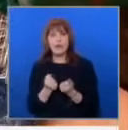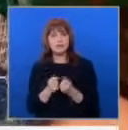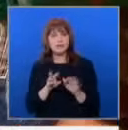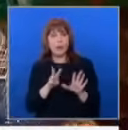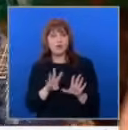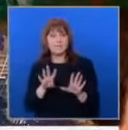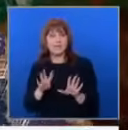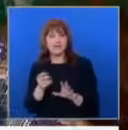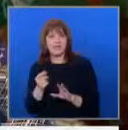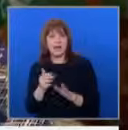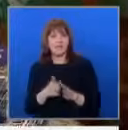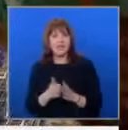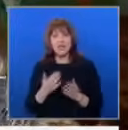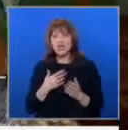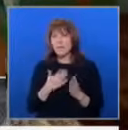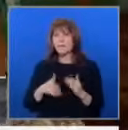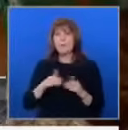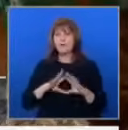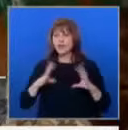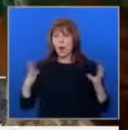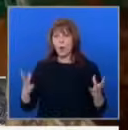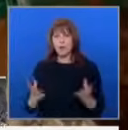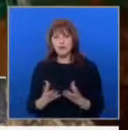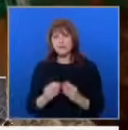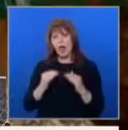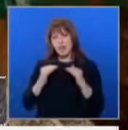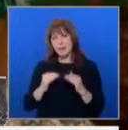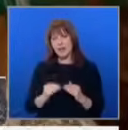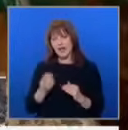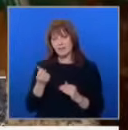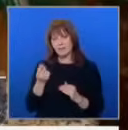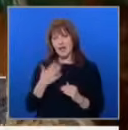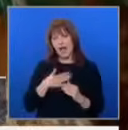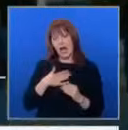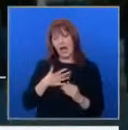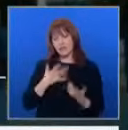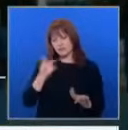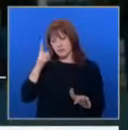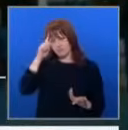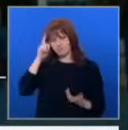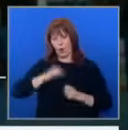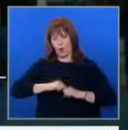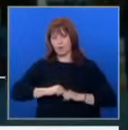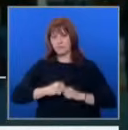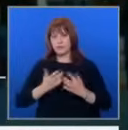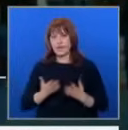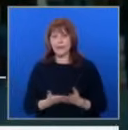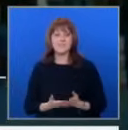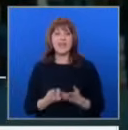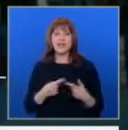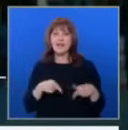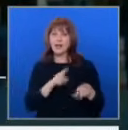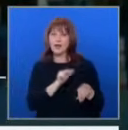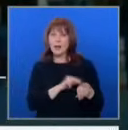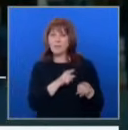лева. Определям се, че имам повече количество и се намалям цената. Аз съм си. На най-голямото тържище в района